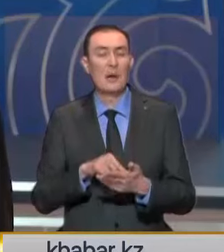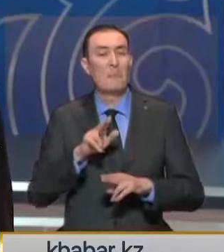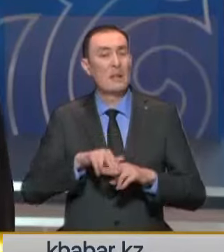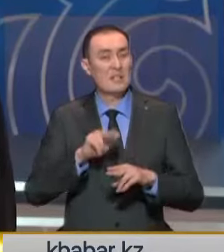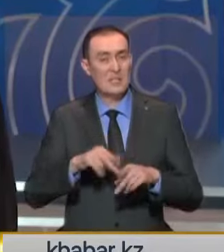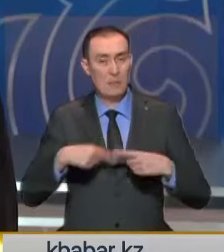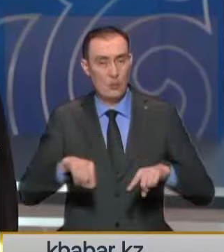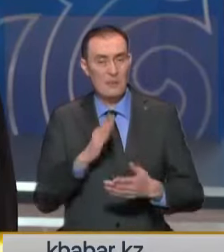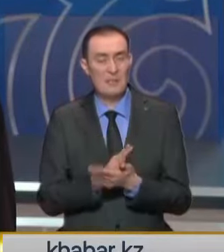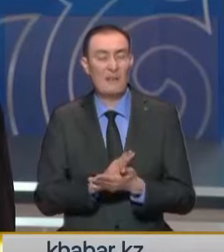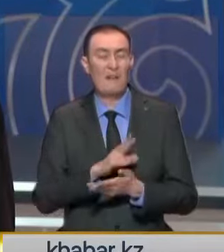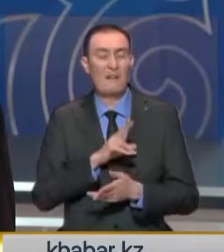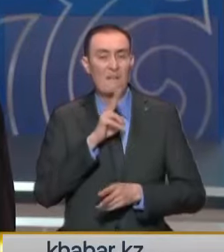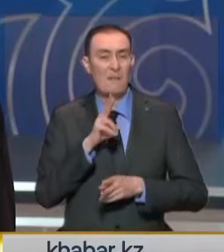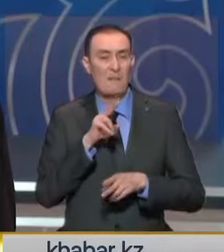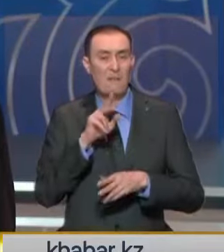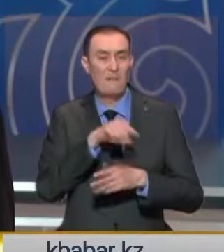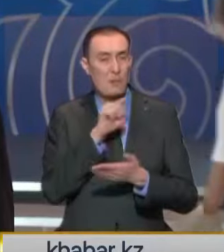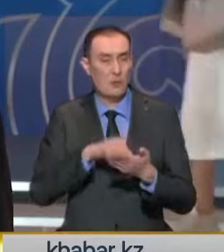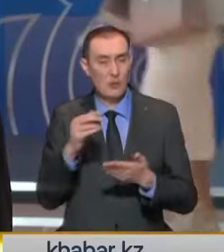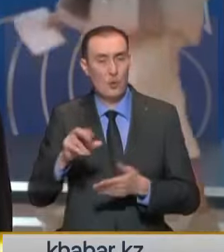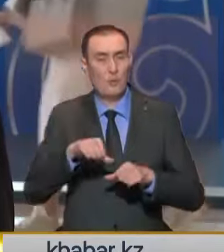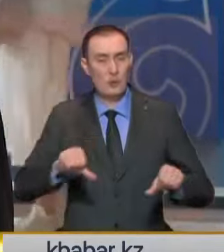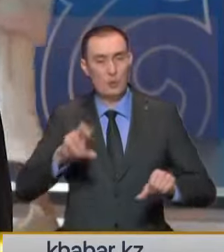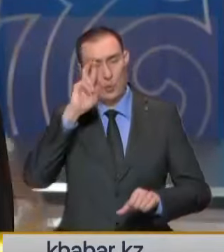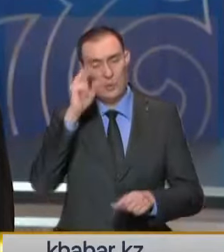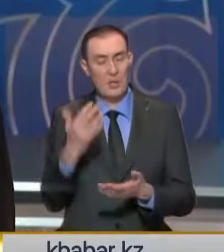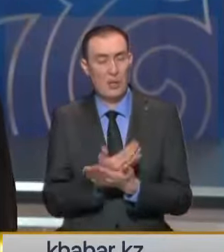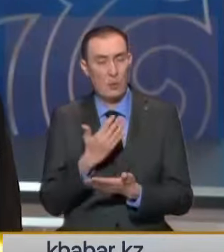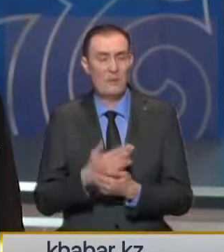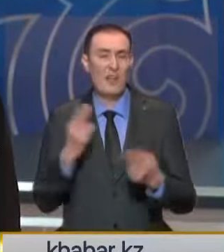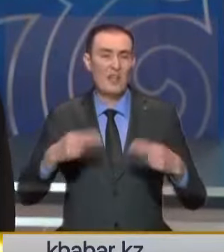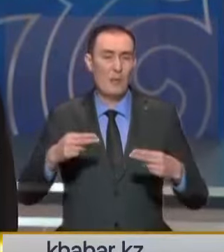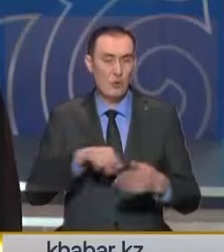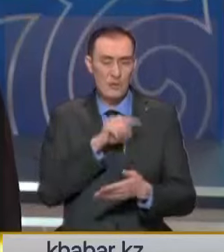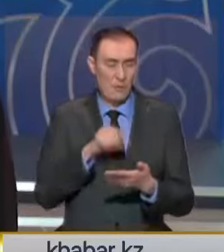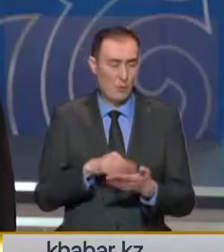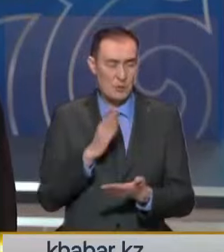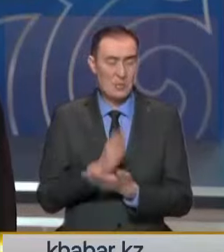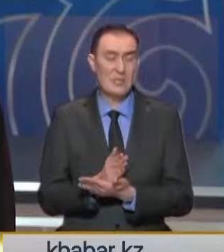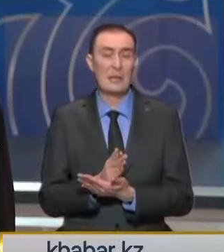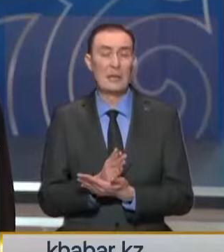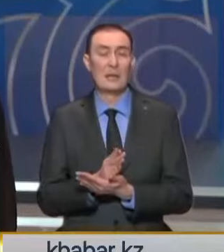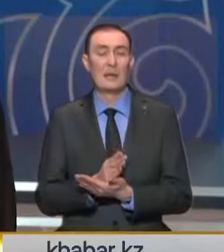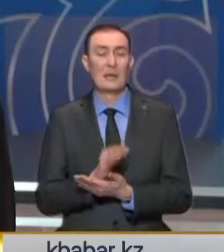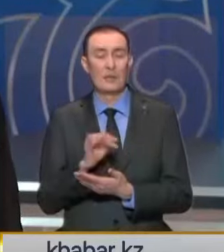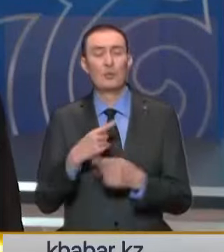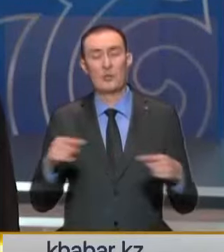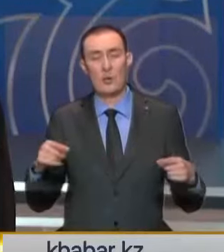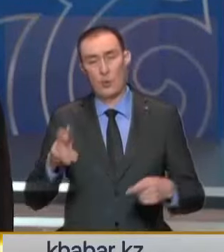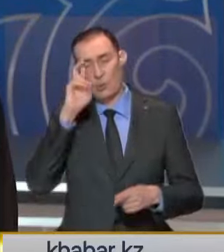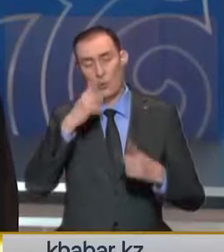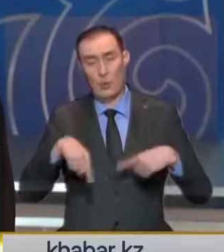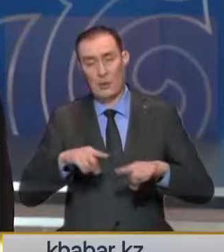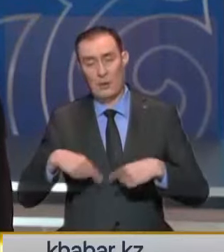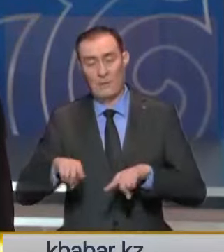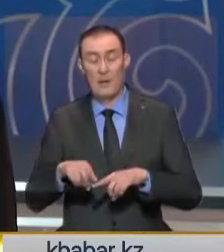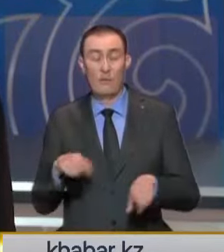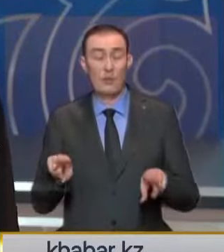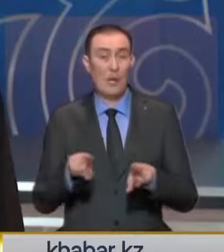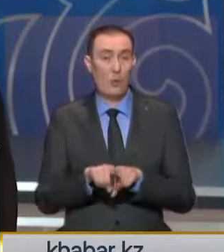органам, есть вопросы к комитету государственных доходов, таможни и ряду других. Поэтому